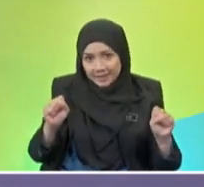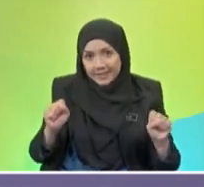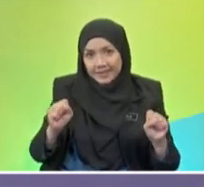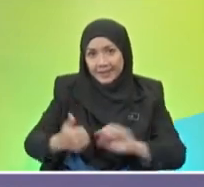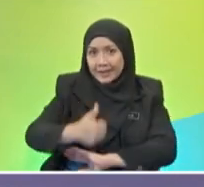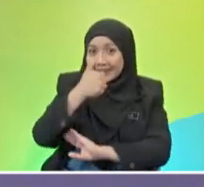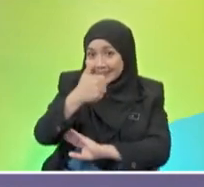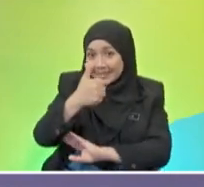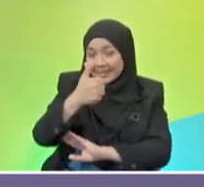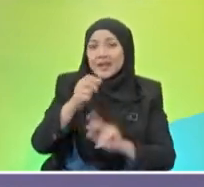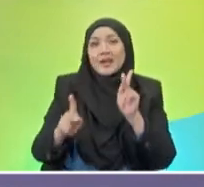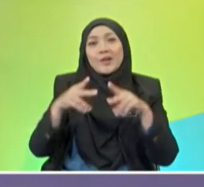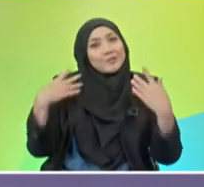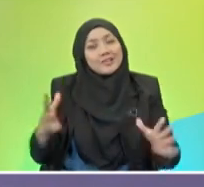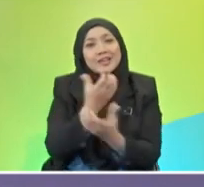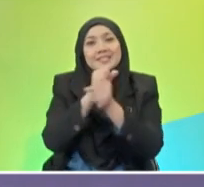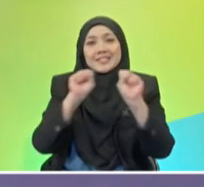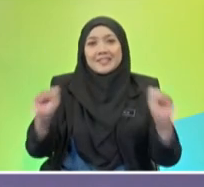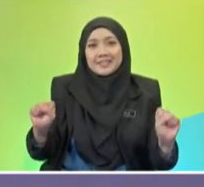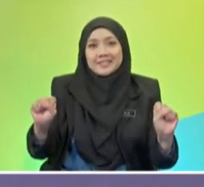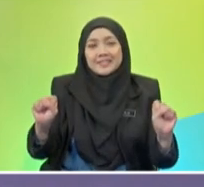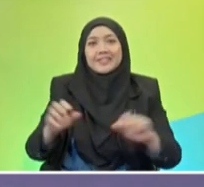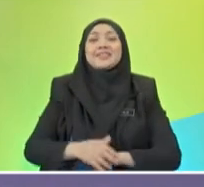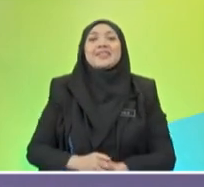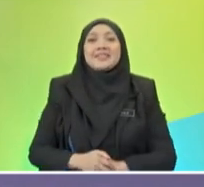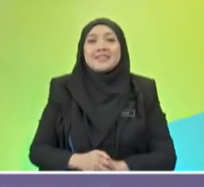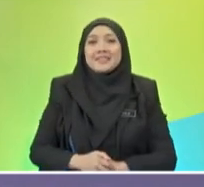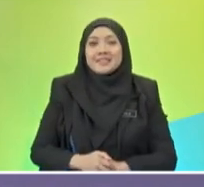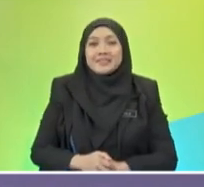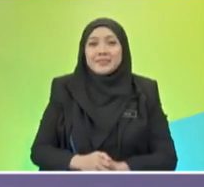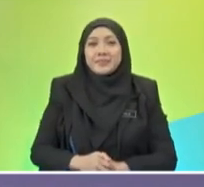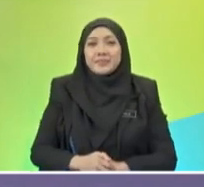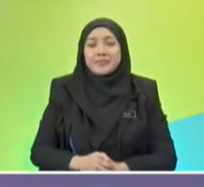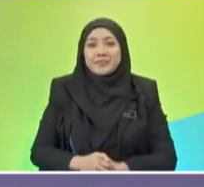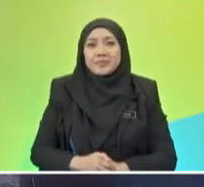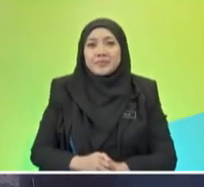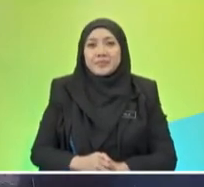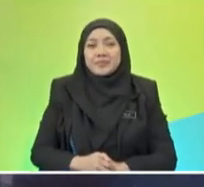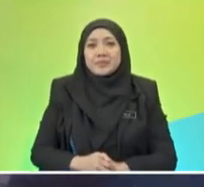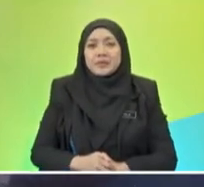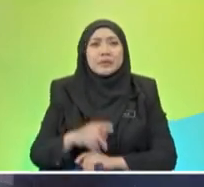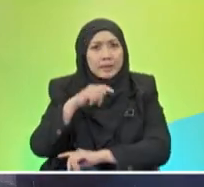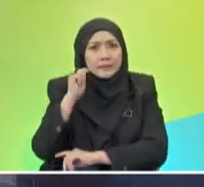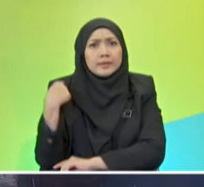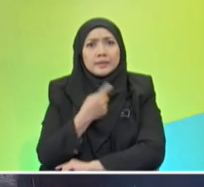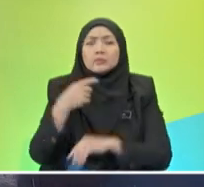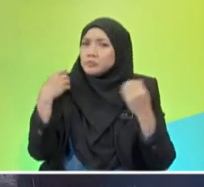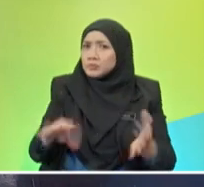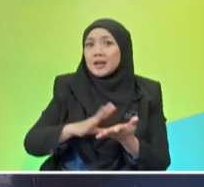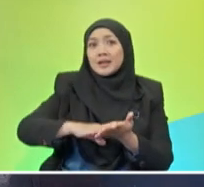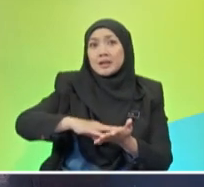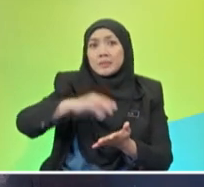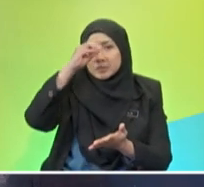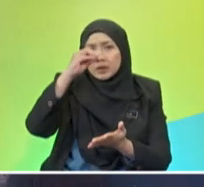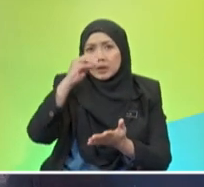thumbs up. Ramai tu cikgu. Okey, semua dah sedia dah cikgu. Okay, apa aktiviti pertama kita? Okey. Tadi kan kita nyanyi sama-sama. Ya. Yeah.